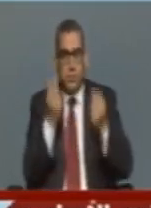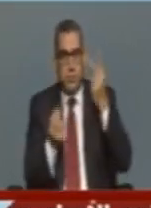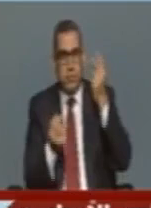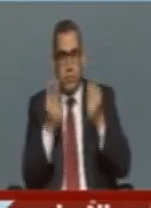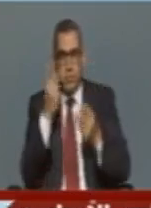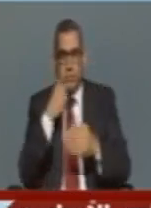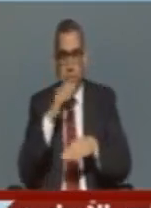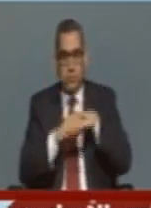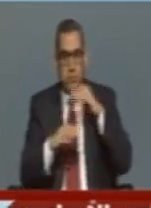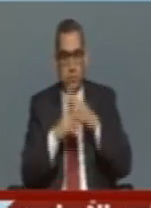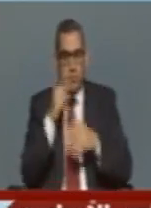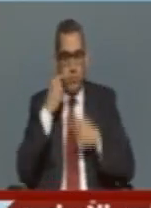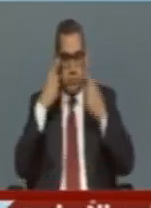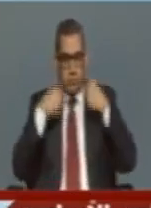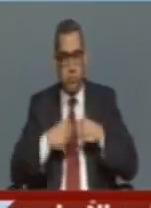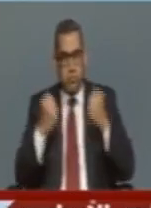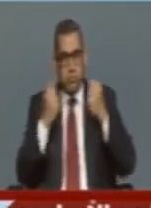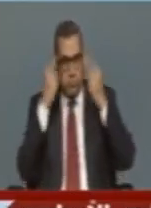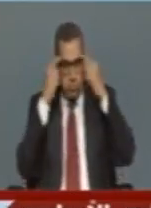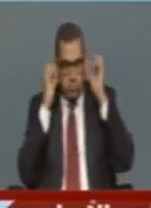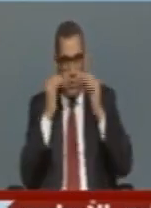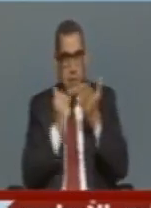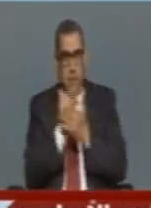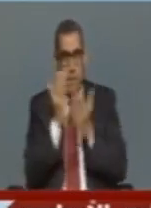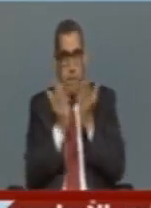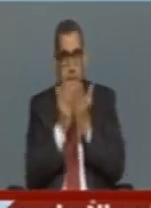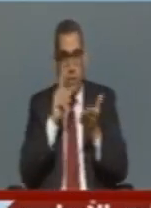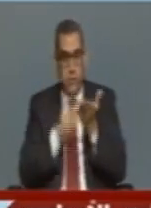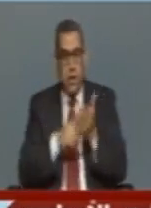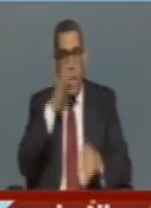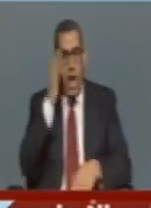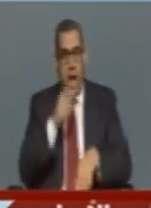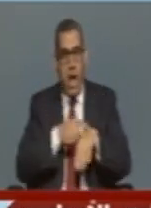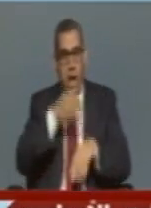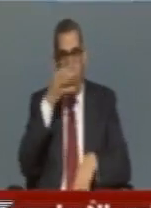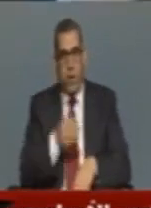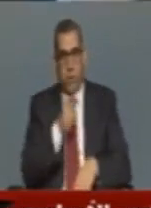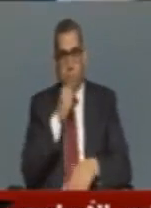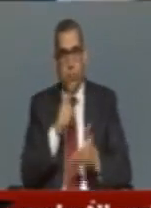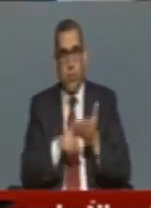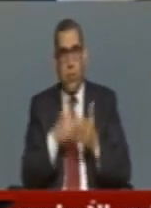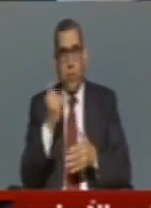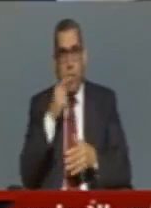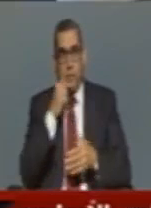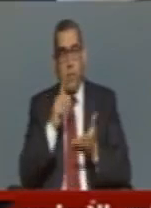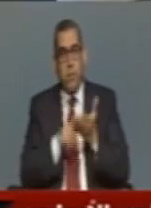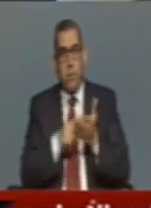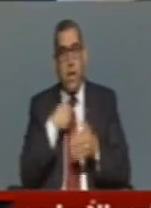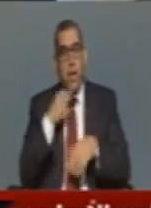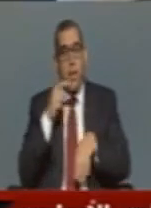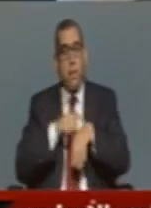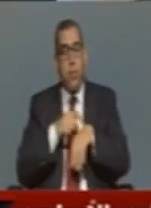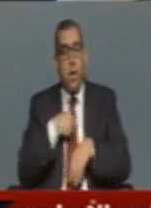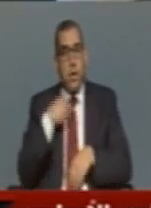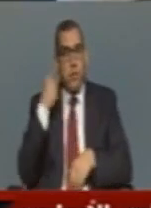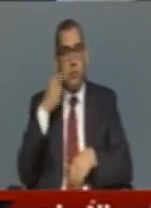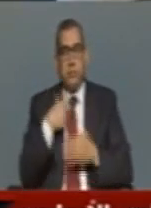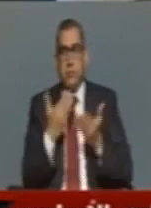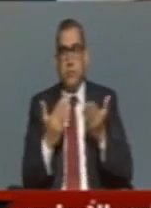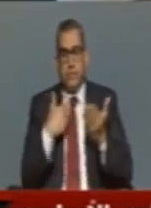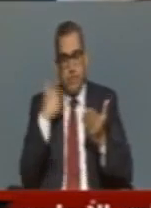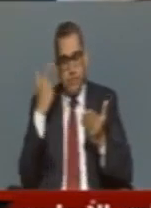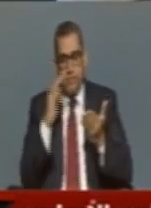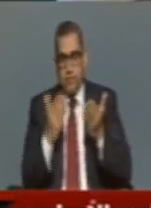وتبقى المدرسة هي المكان الحقيقي للتعليم والتعلم الحقيقة. فما كانش قدامنا ان فخامتك برنامج